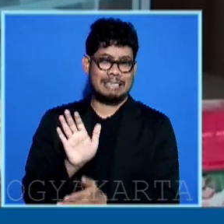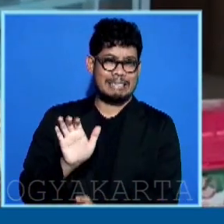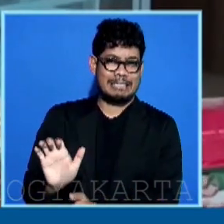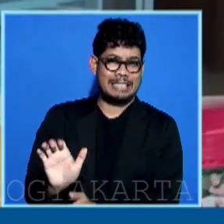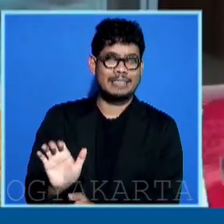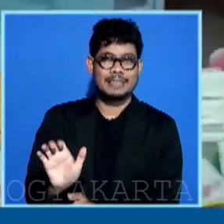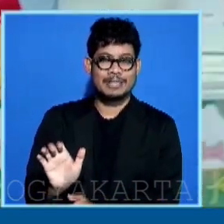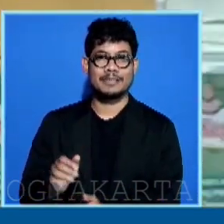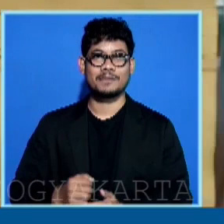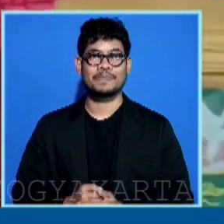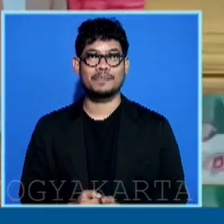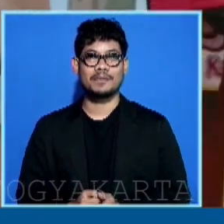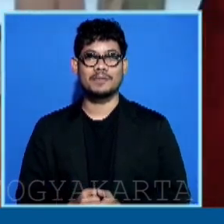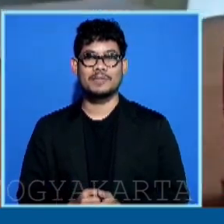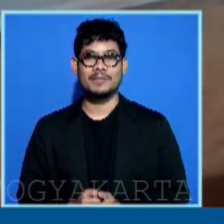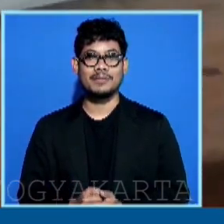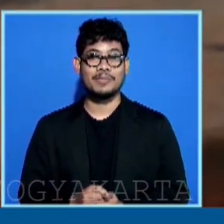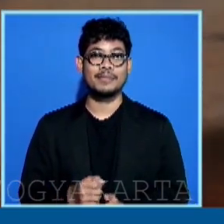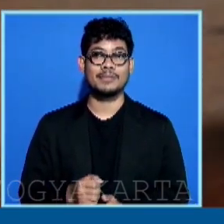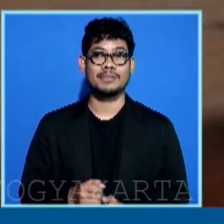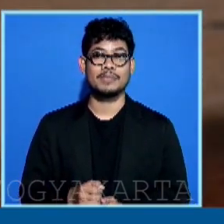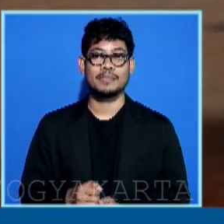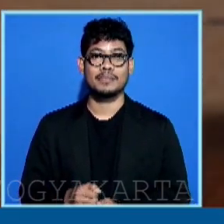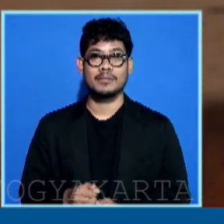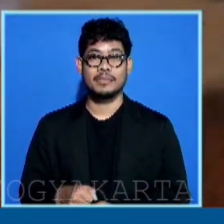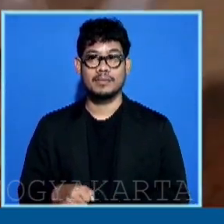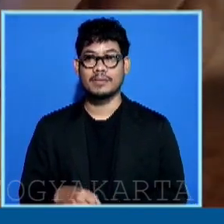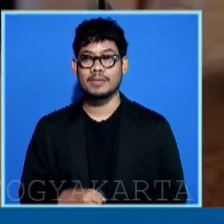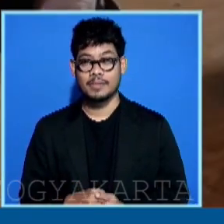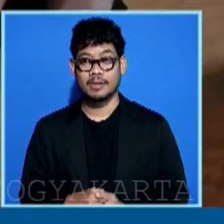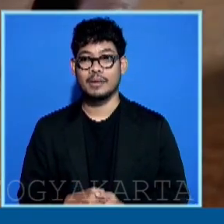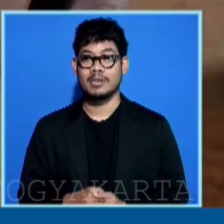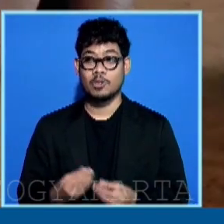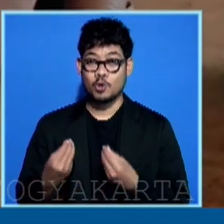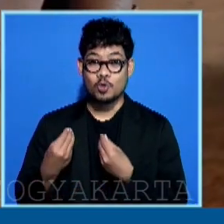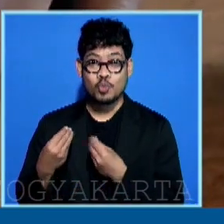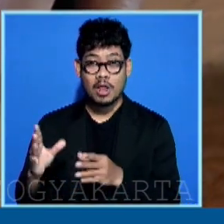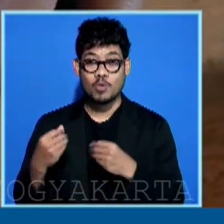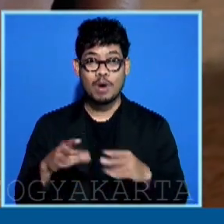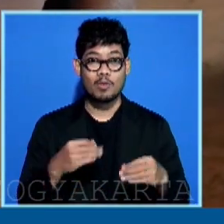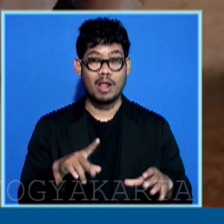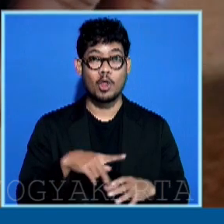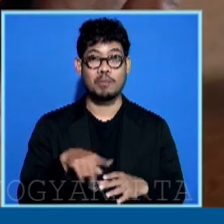pelaku S Maks Ang